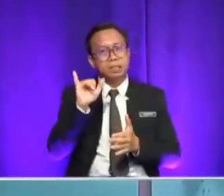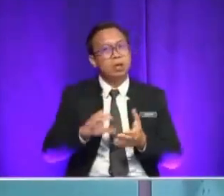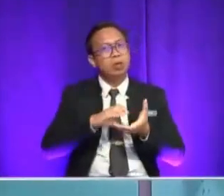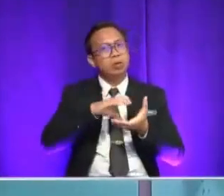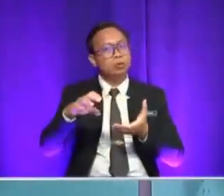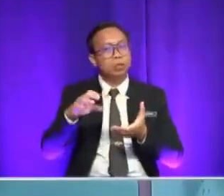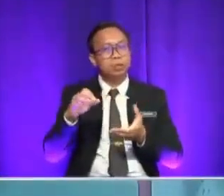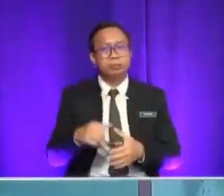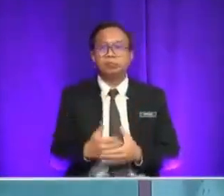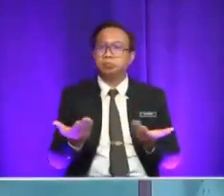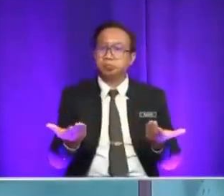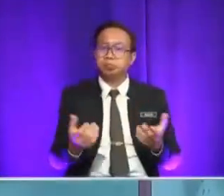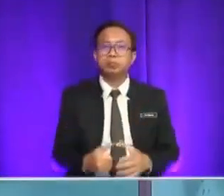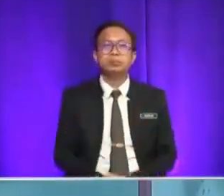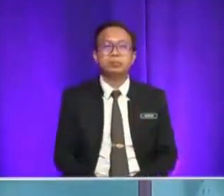situ?